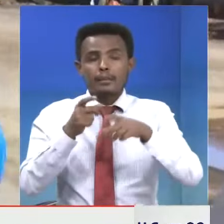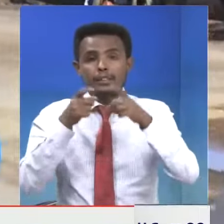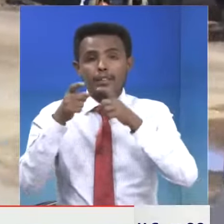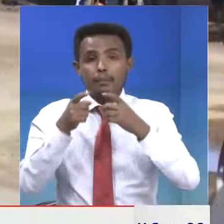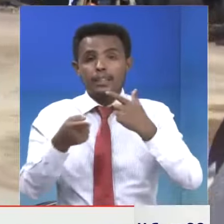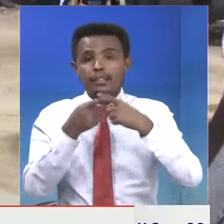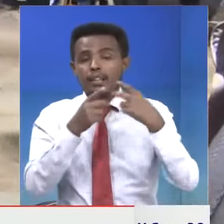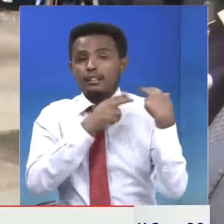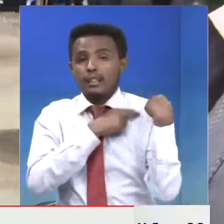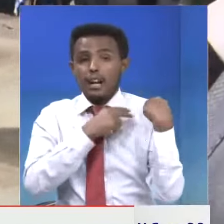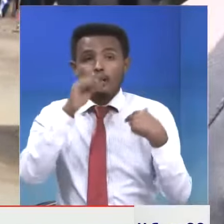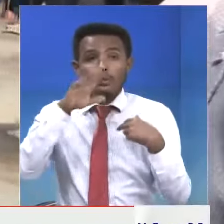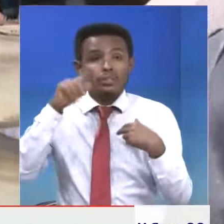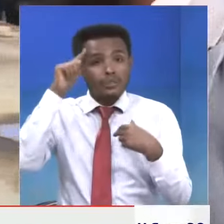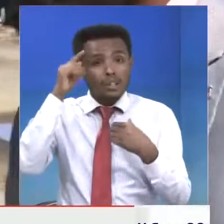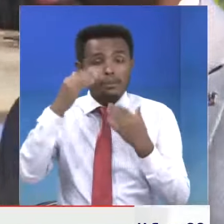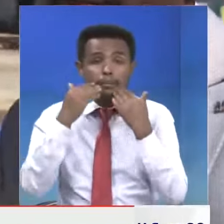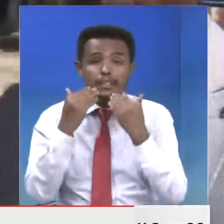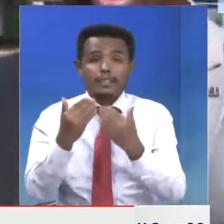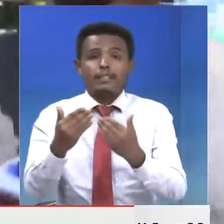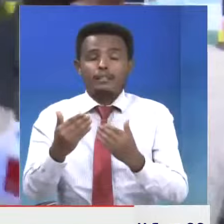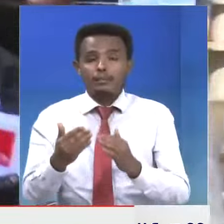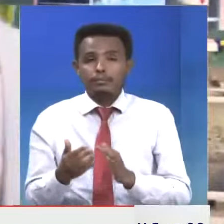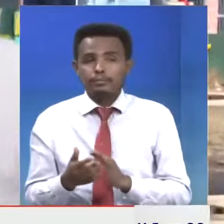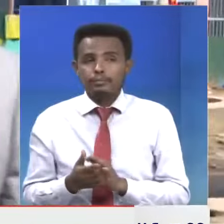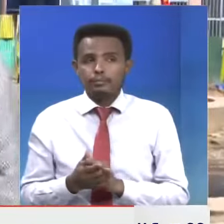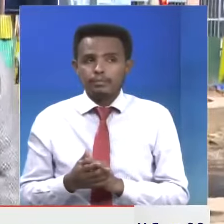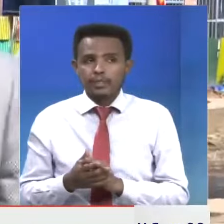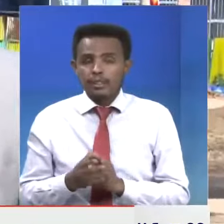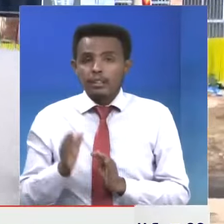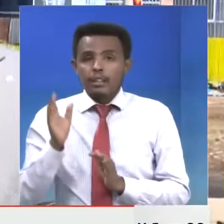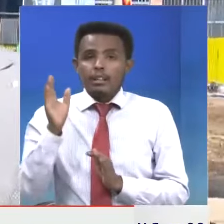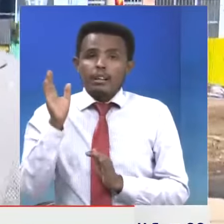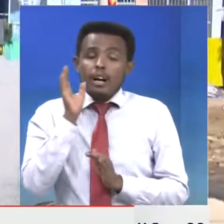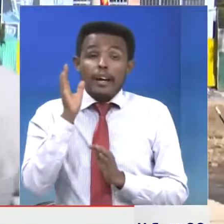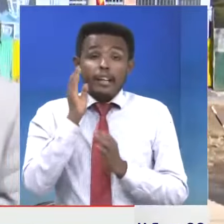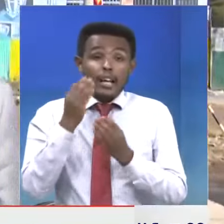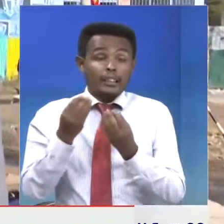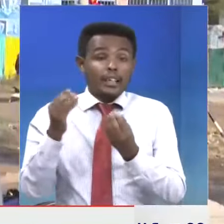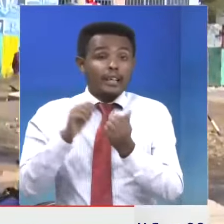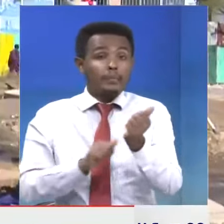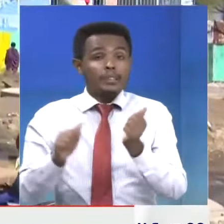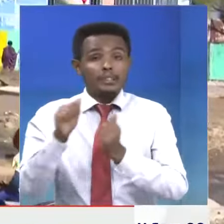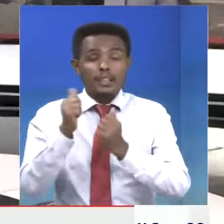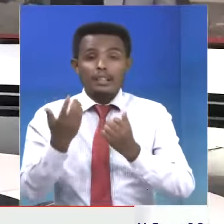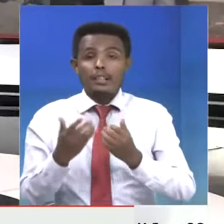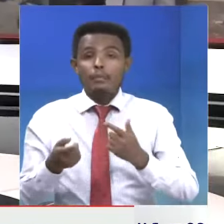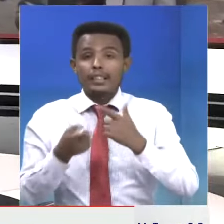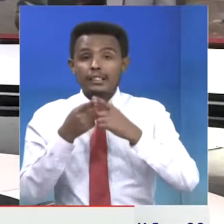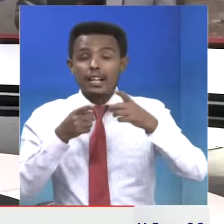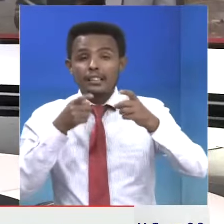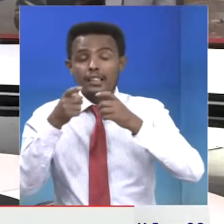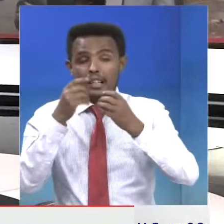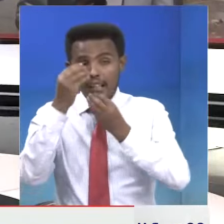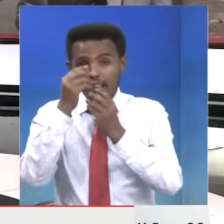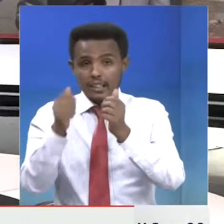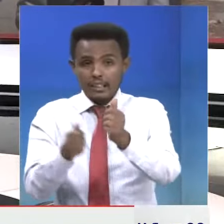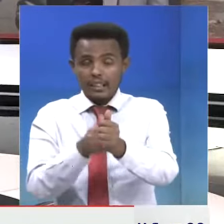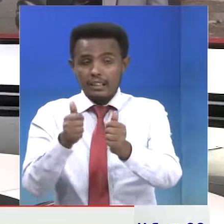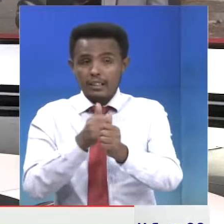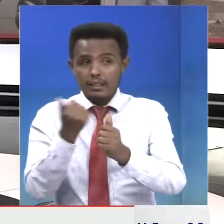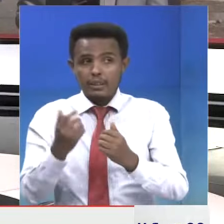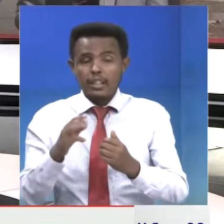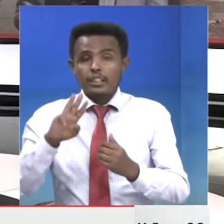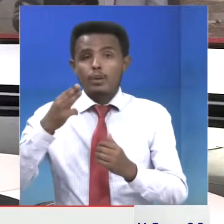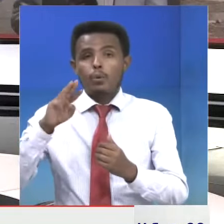አመሰግናለሁ። እኔም አመሰግናለሁ። እግዚአብሔር ይስጥልኝ። ሀና፣ እንግዲህ ቀደም ሲል ከምክትል አስተዳዳሪው እንደተከታተል ነው ሰቆጣና